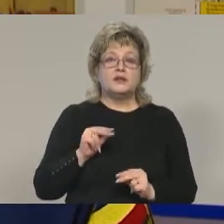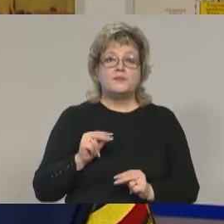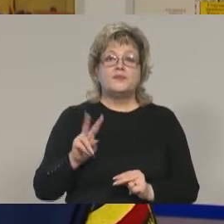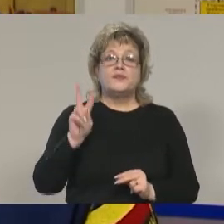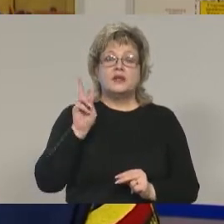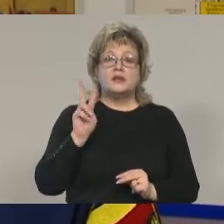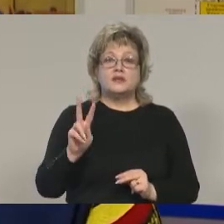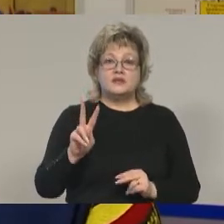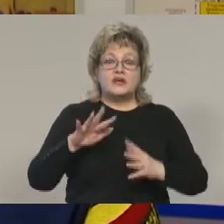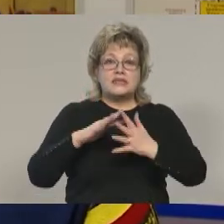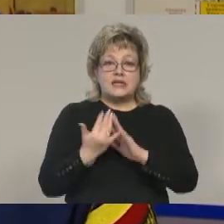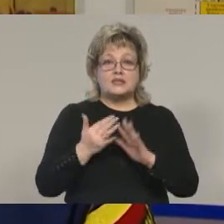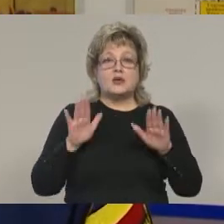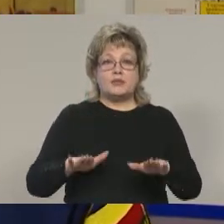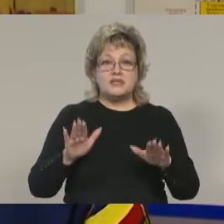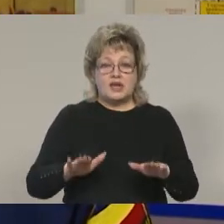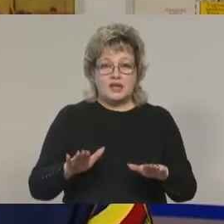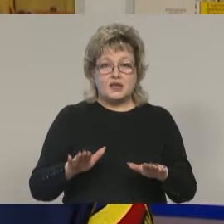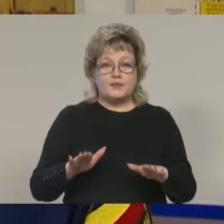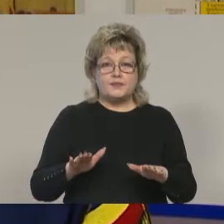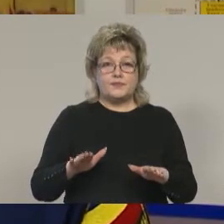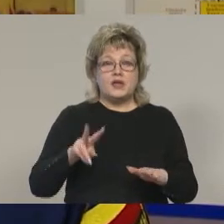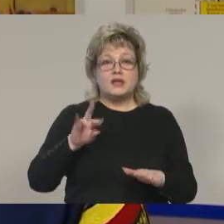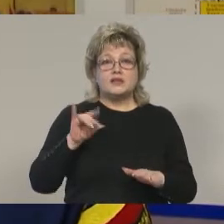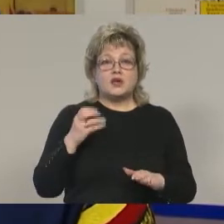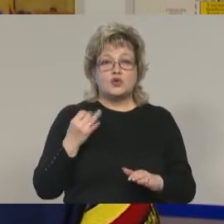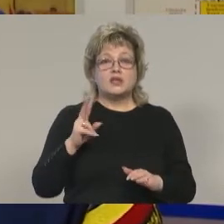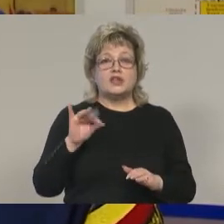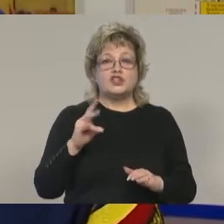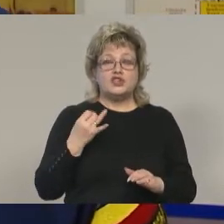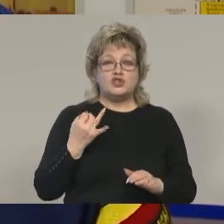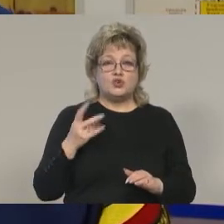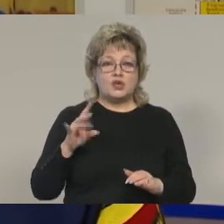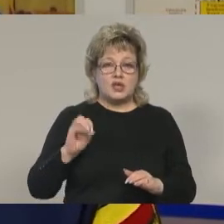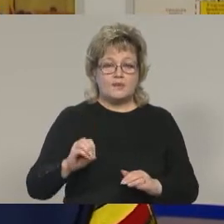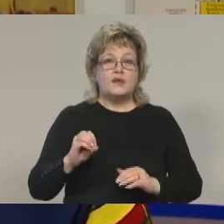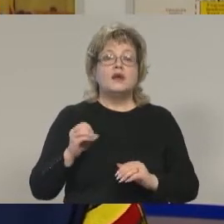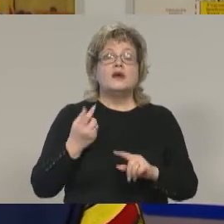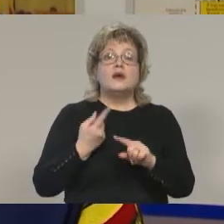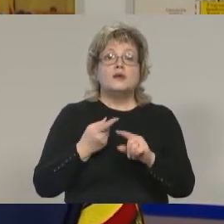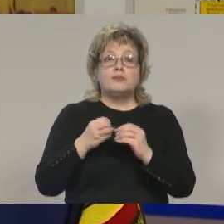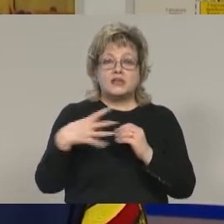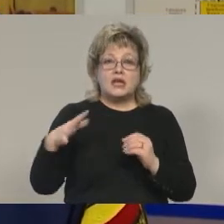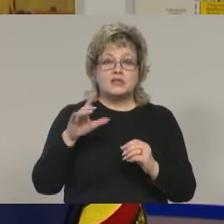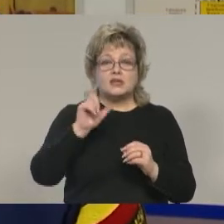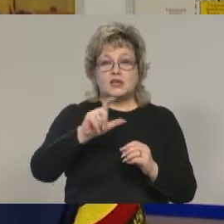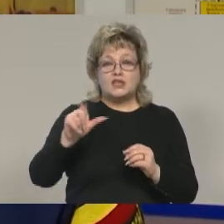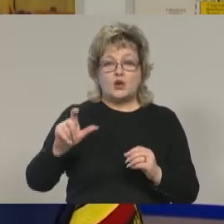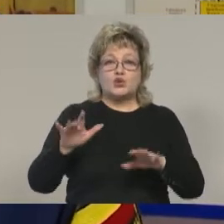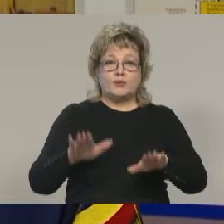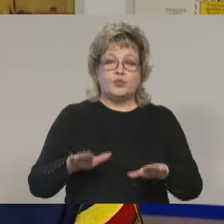2 сельских поселения, Лысогорское и Коренично-Лужское поселение. Значит, 15 населенных